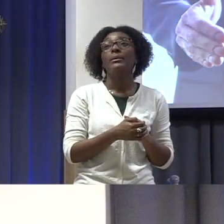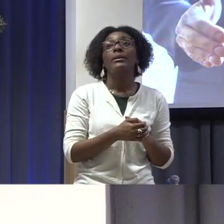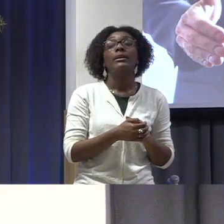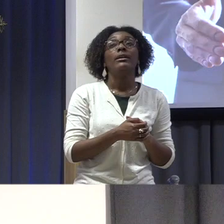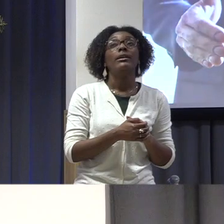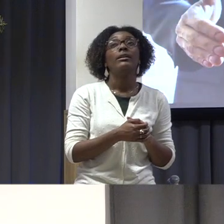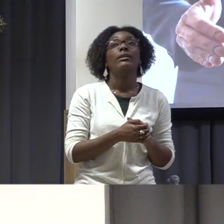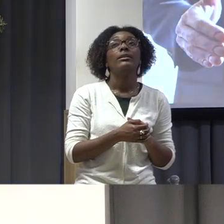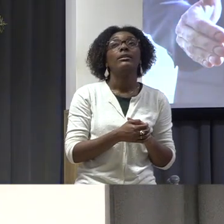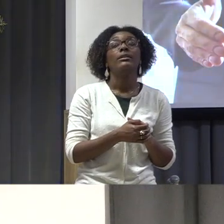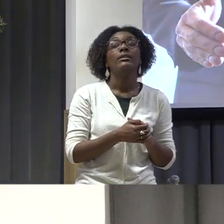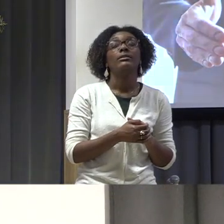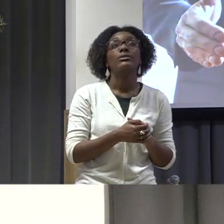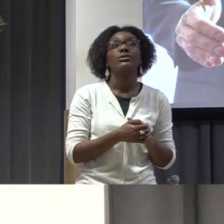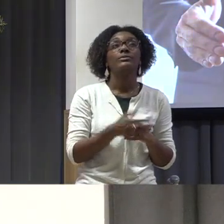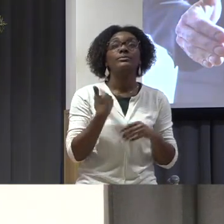extraordinaire